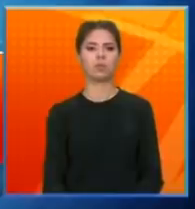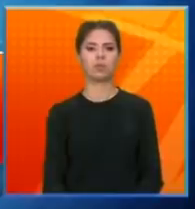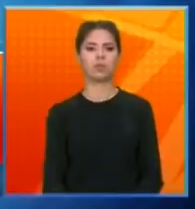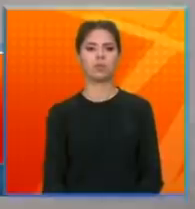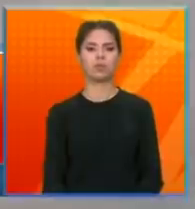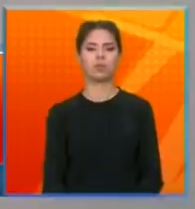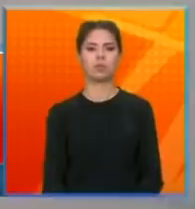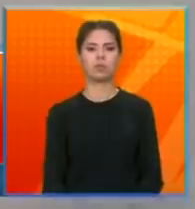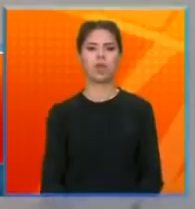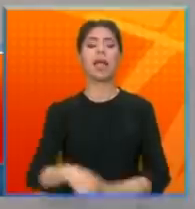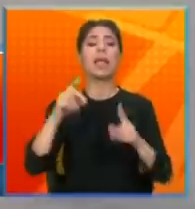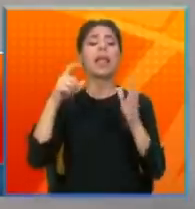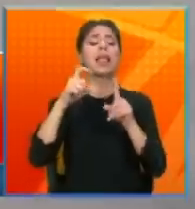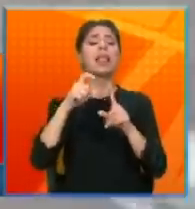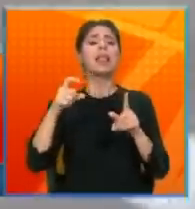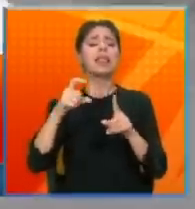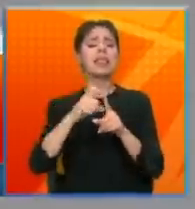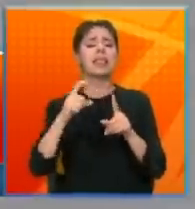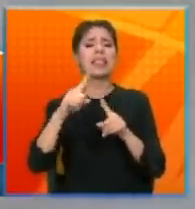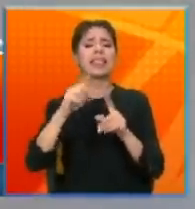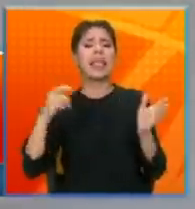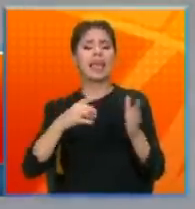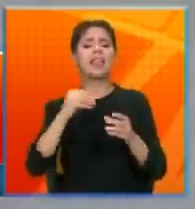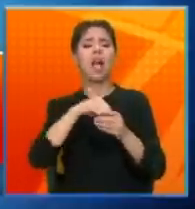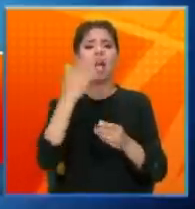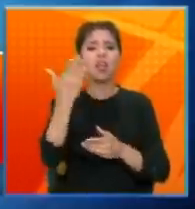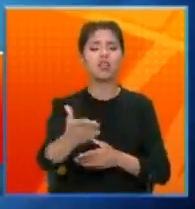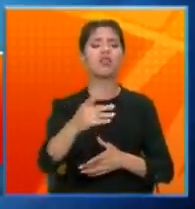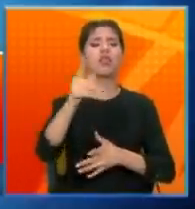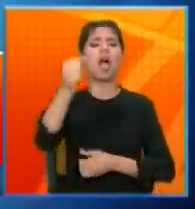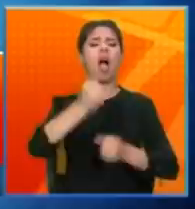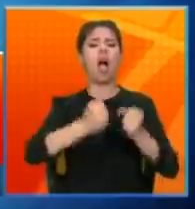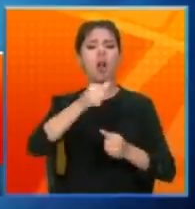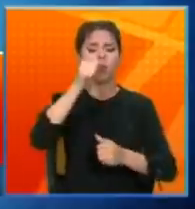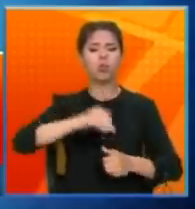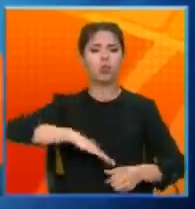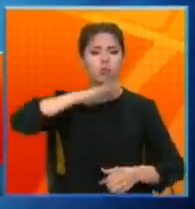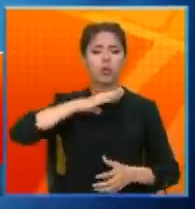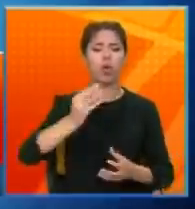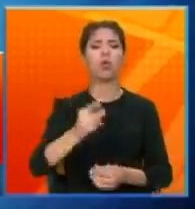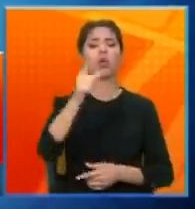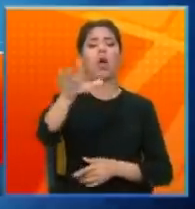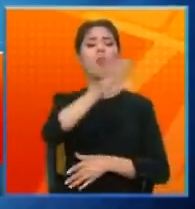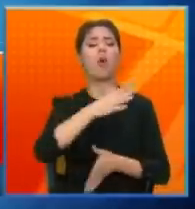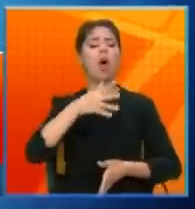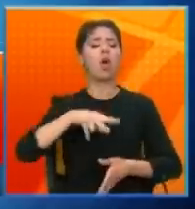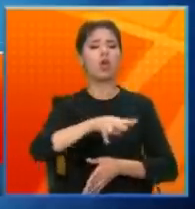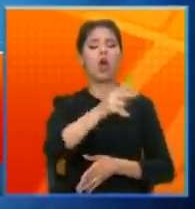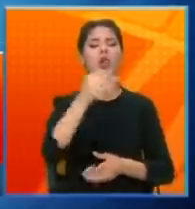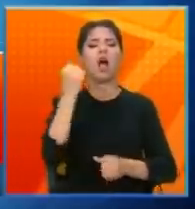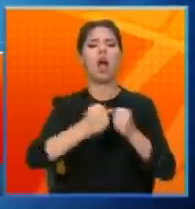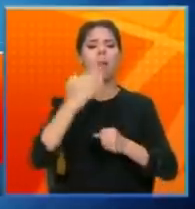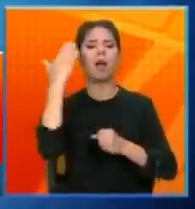felaketle uğraşıyor. Tekirdağ'da araçlar suya gömüldü. Kırklareli'nde ise Pınarhisar Vize Karayolu ulaşıma kapandı.